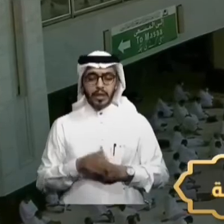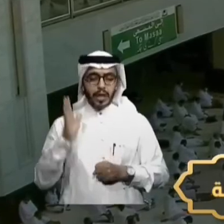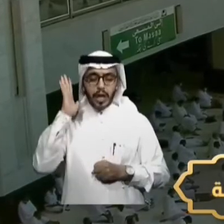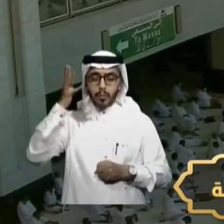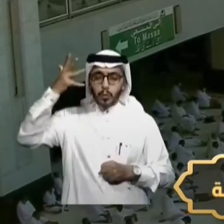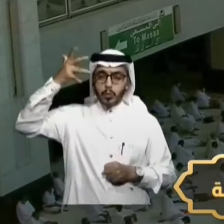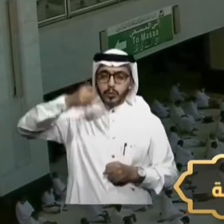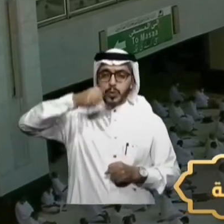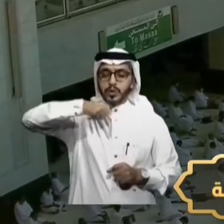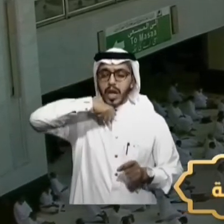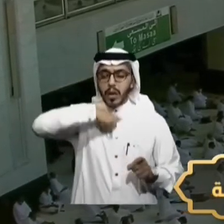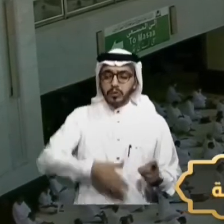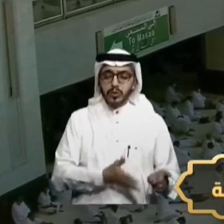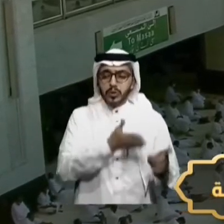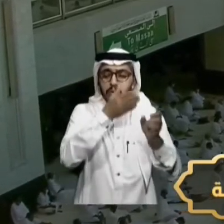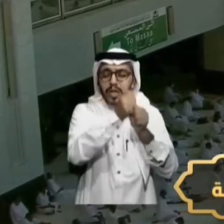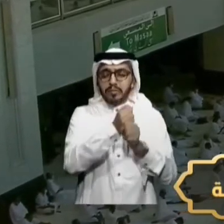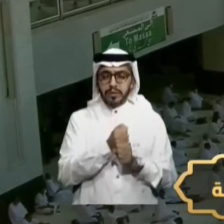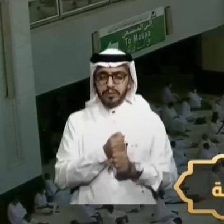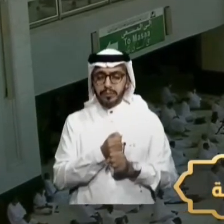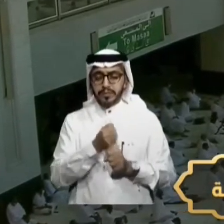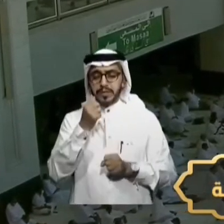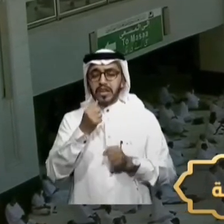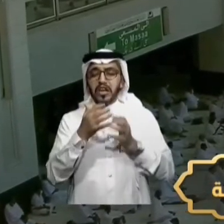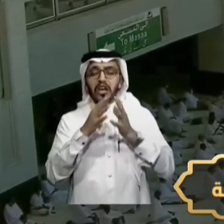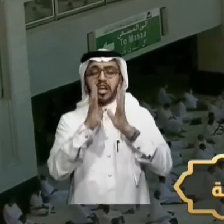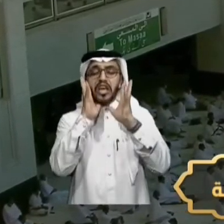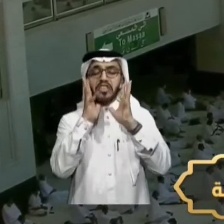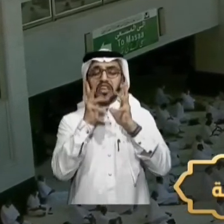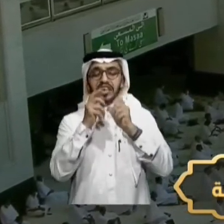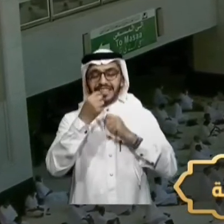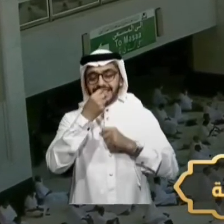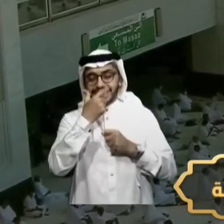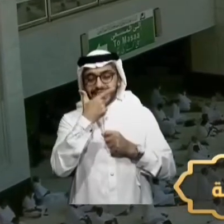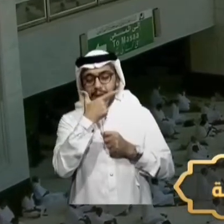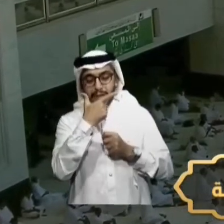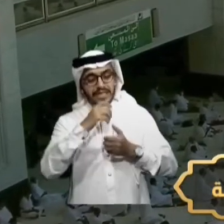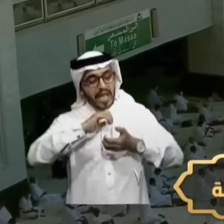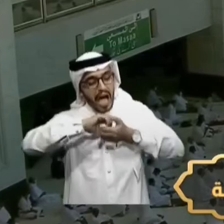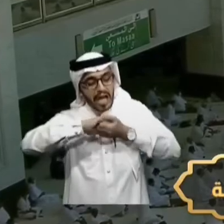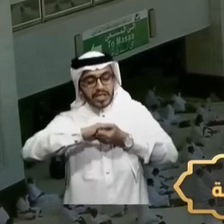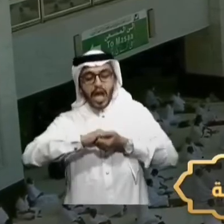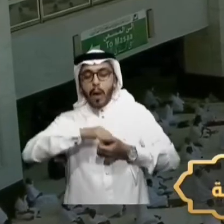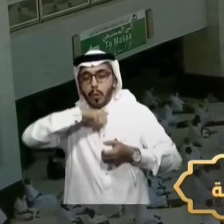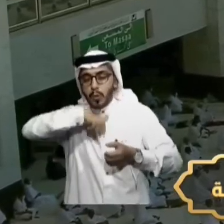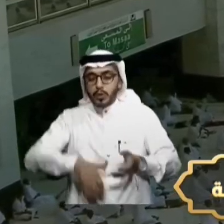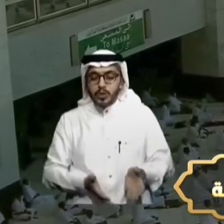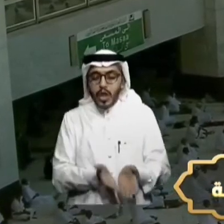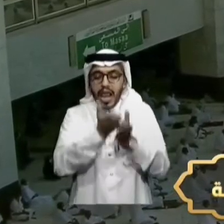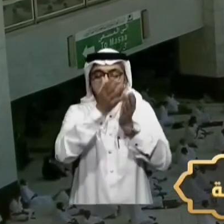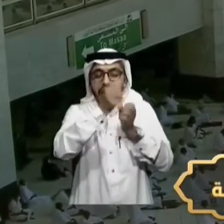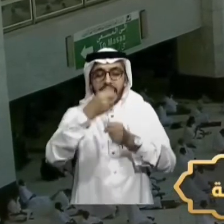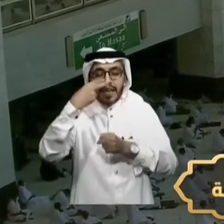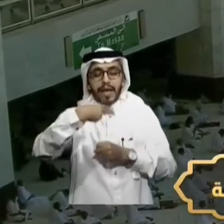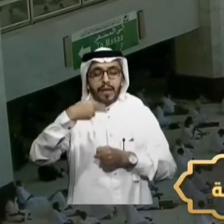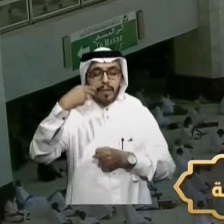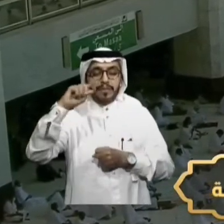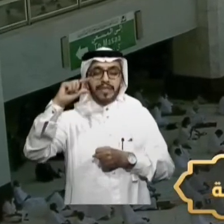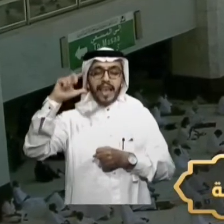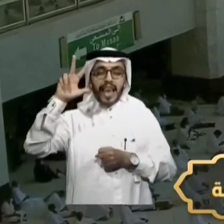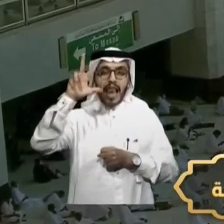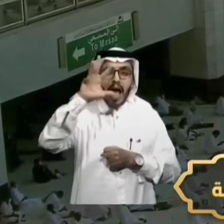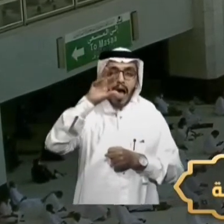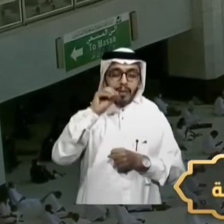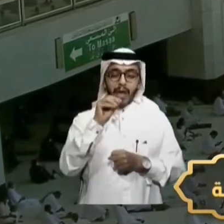الله عليه وسلم كثير التبسم لأصحابه وجلسائه. فعن عبد الله بن الحارث رضي الله